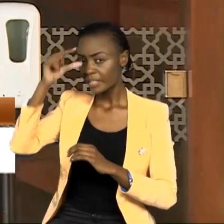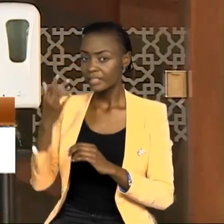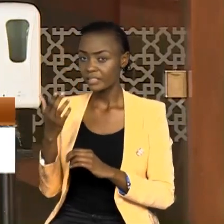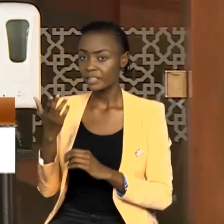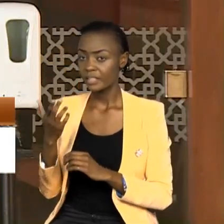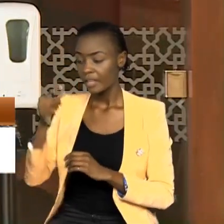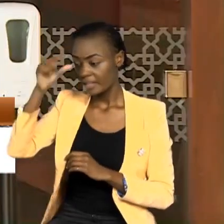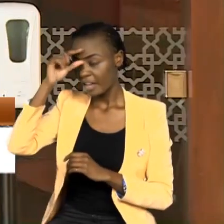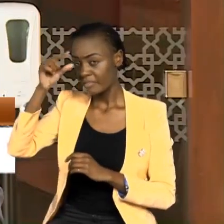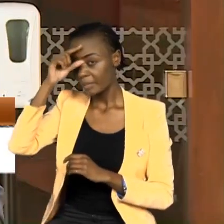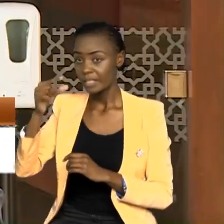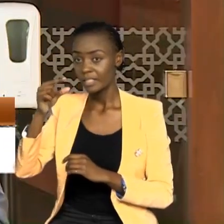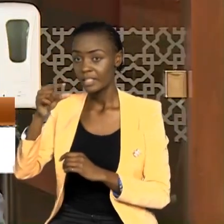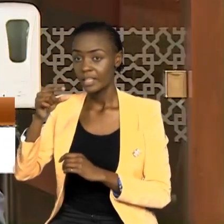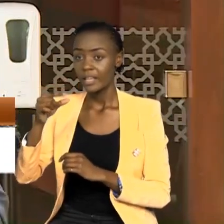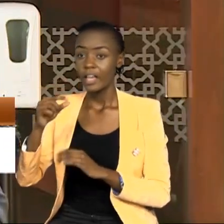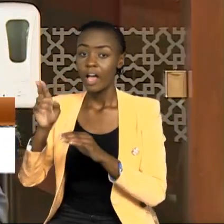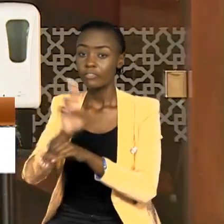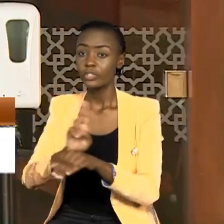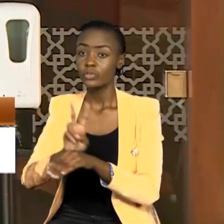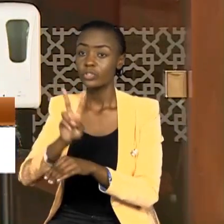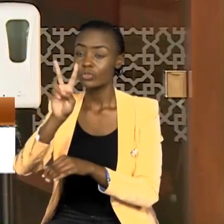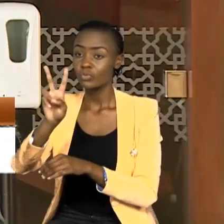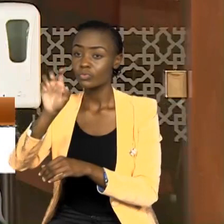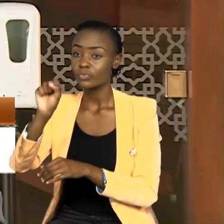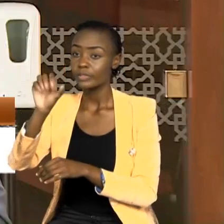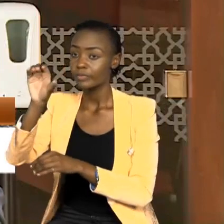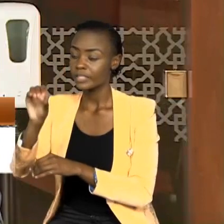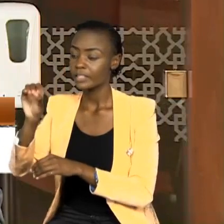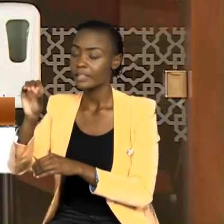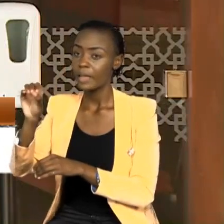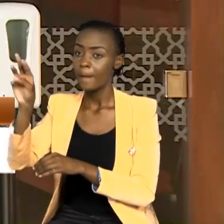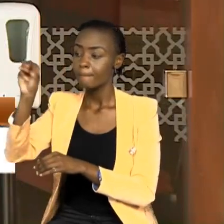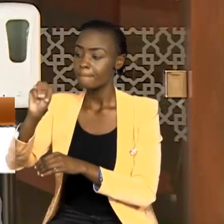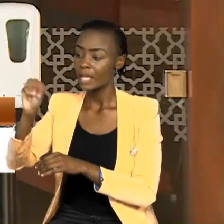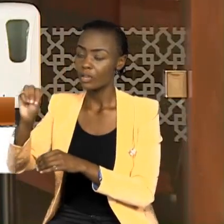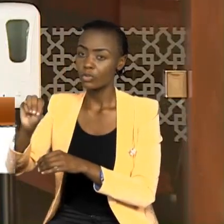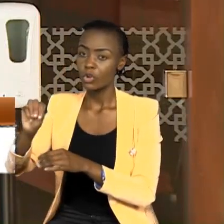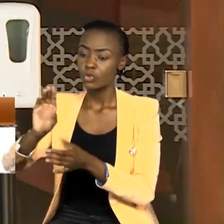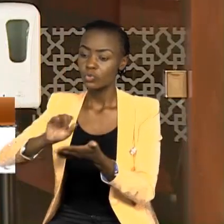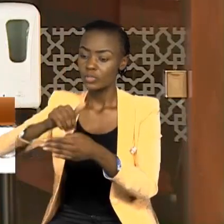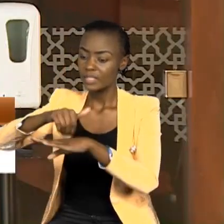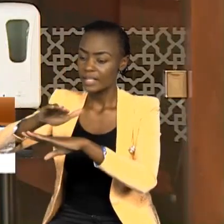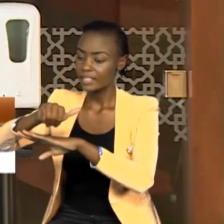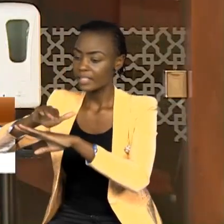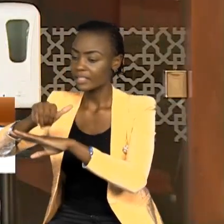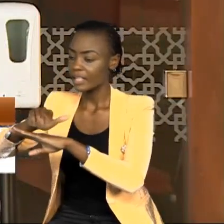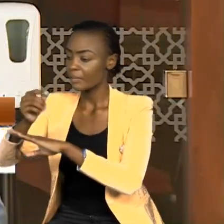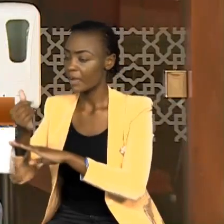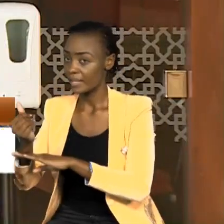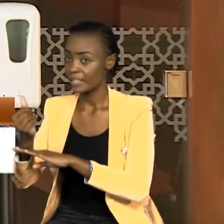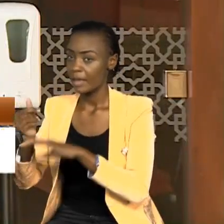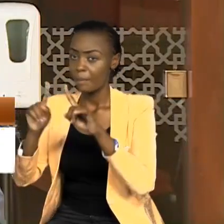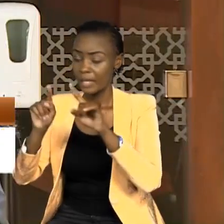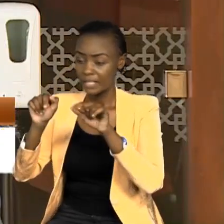shilingi milioni 250 kila wiki kuwatumia Wakenya hawa. Hata hivyo kulingana na Wakenya ambao walihojiwa na